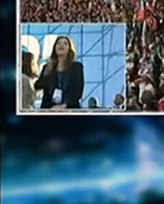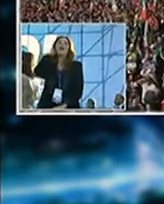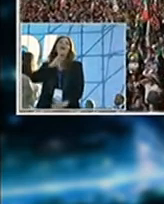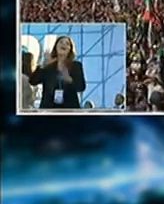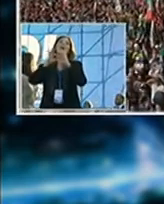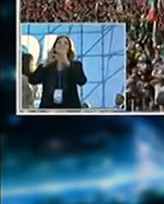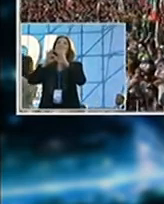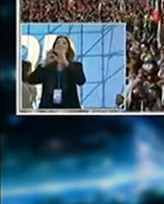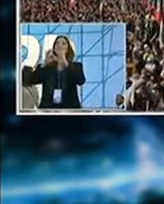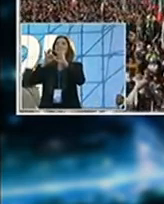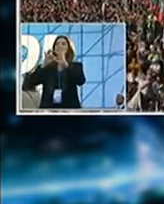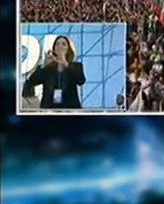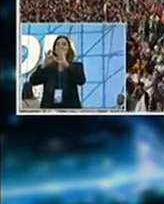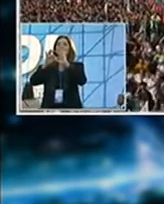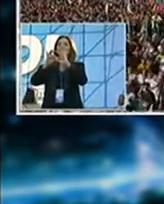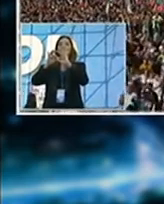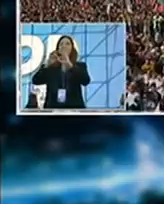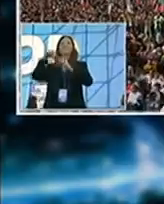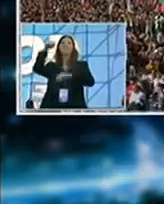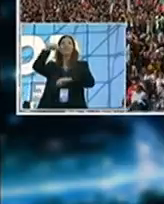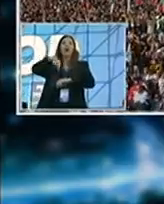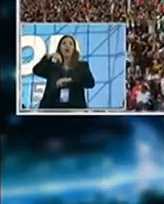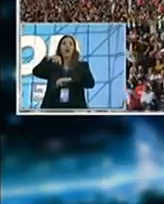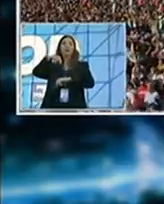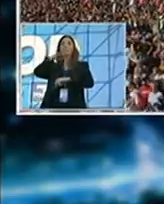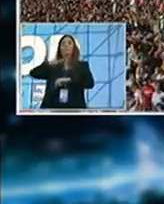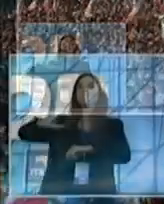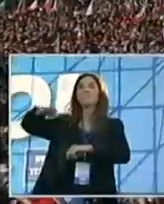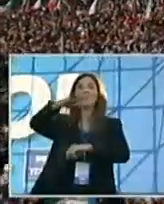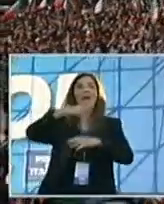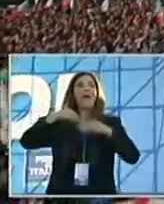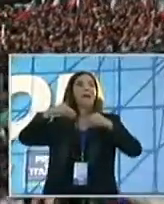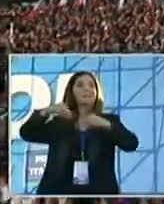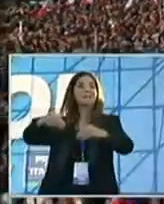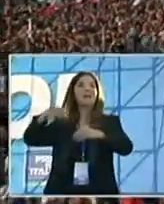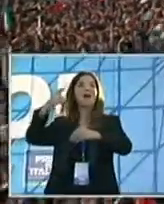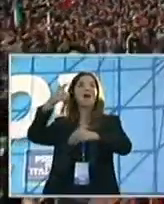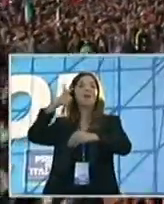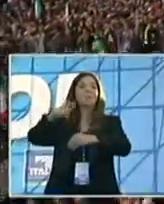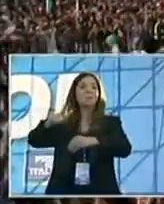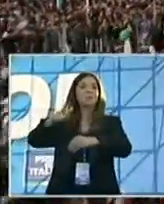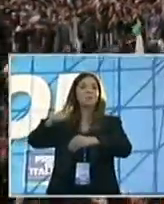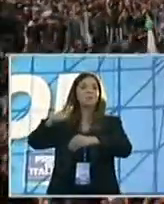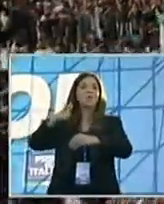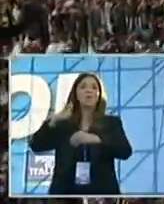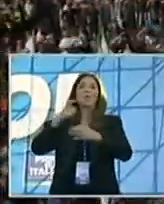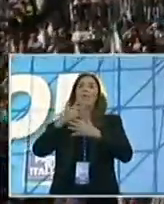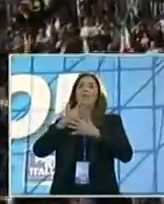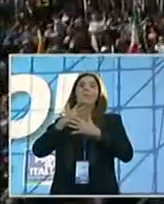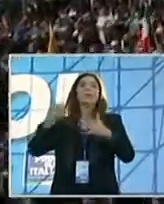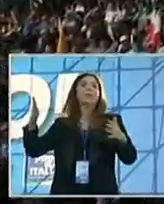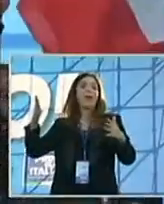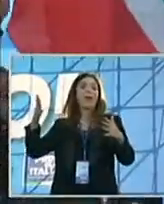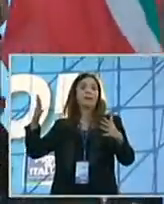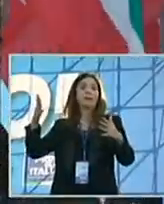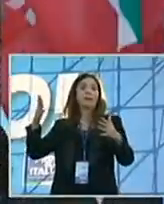tiene di più e non oggi farà di tutto per tenerlo in piedi. Siamo qui in questa piazza perché abbiamo un grande dovere, quello di rispondere alla